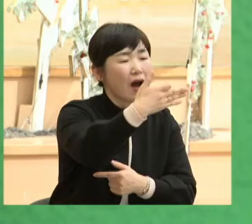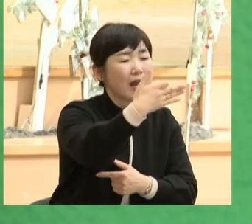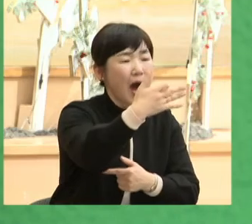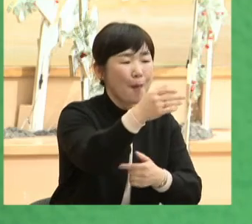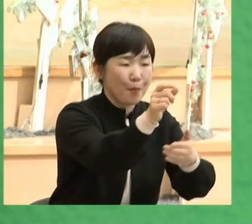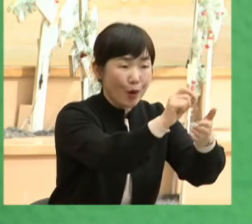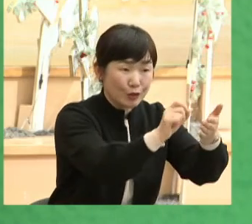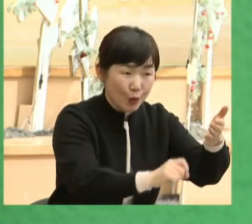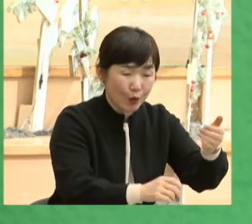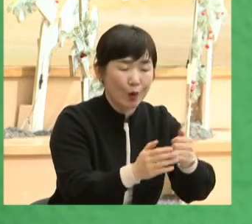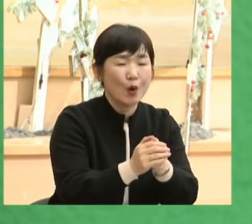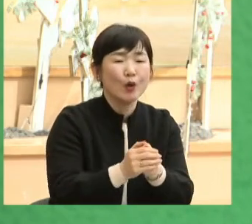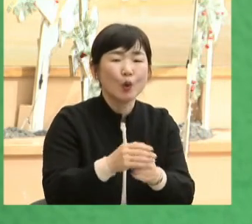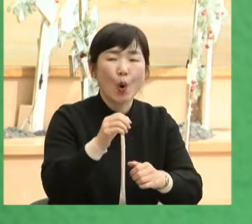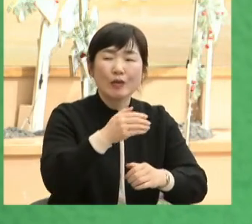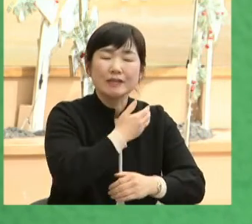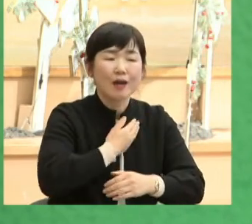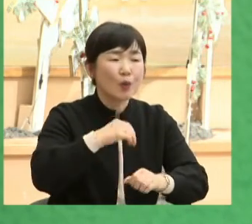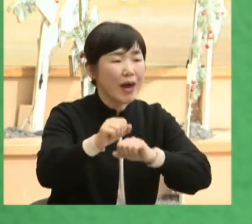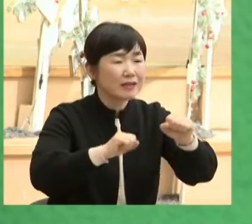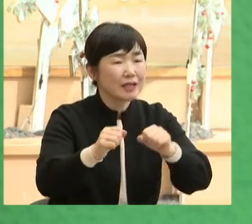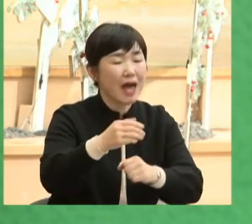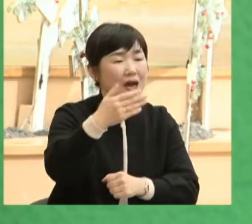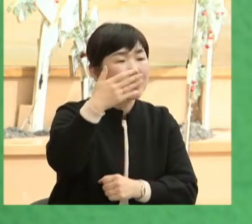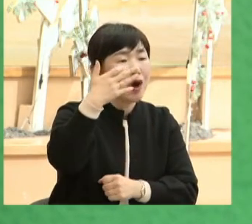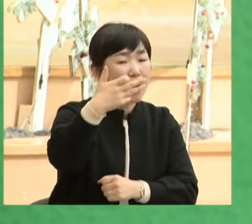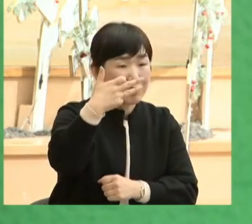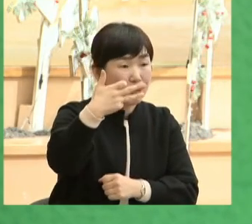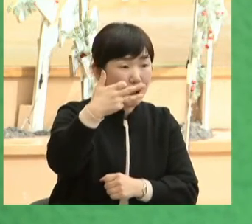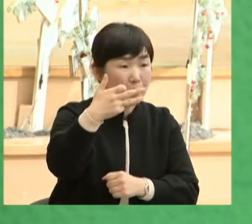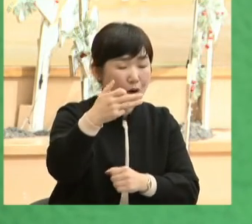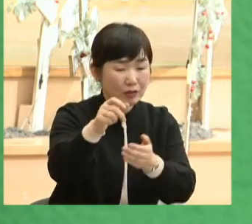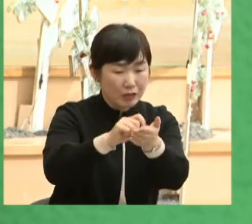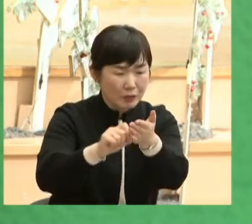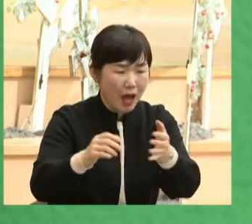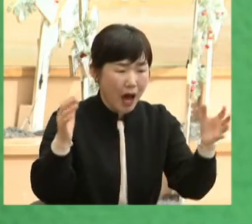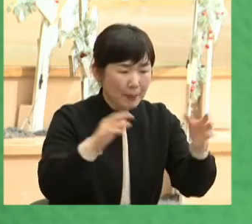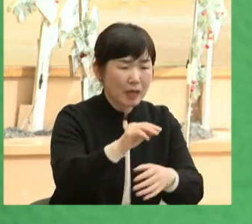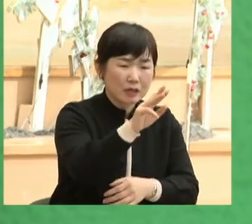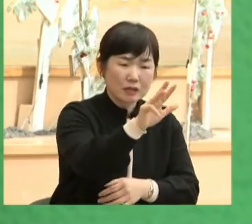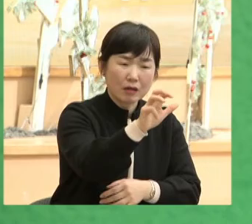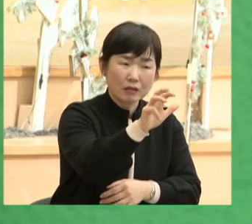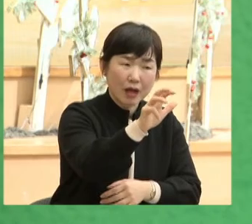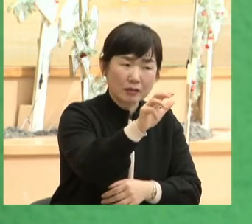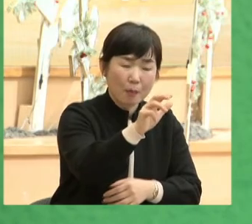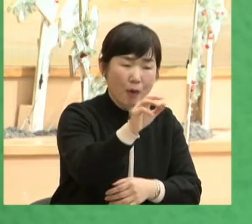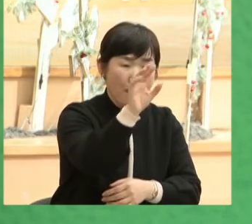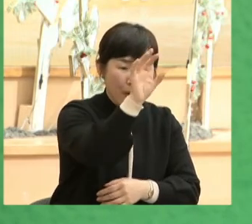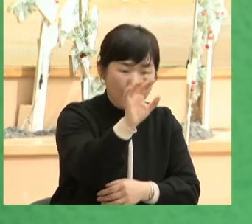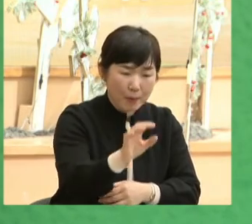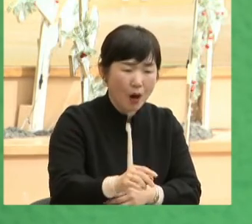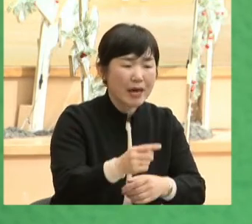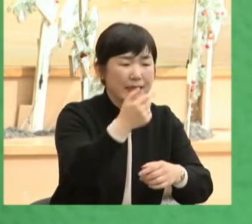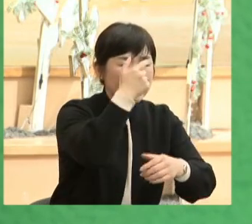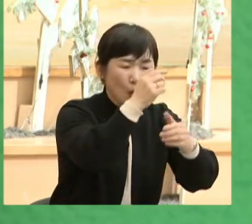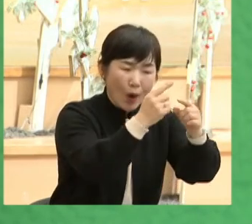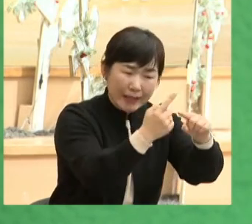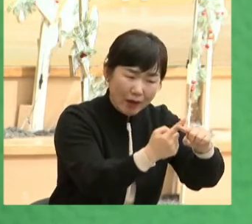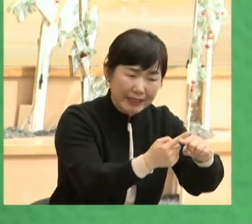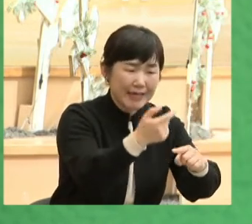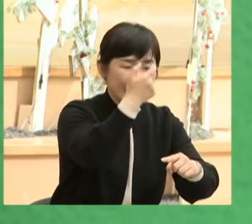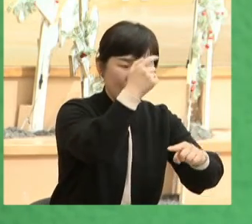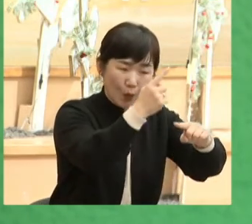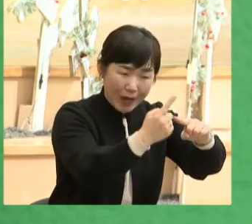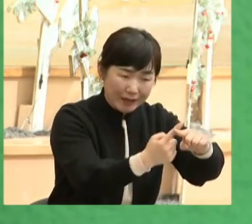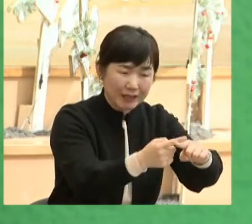16 번 그러니까 누가 누가복음 4장 통틀어서 35 번을 키도 하더니 키도